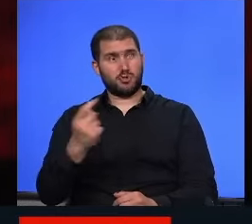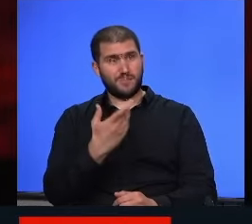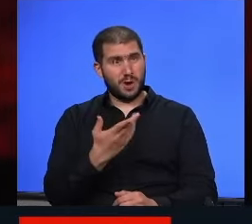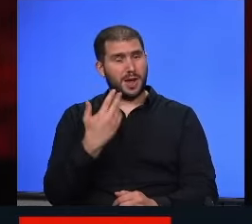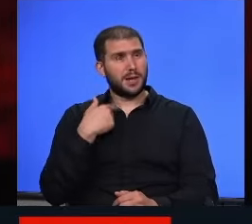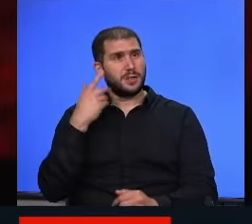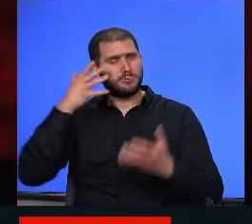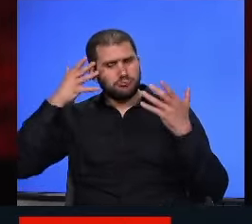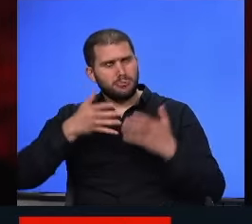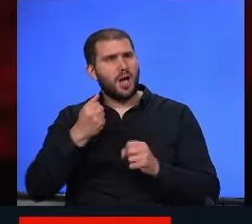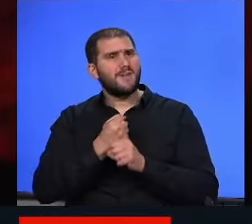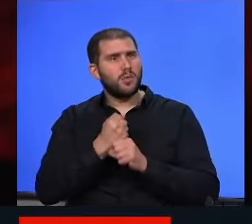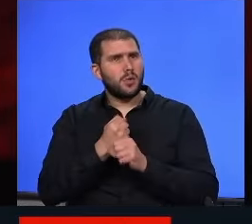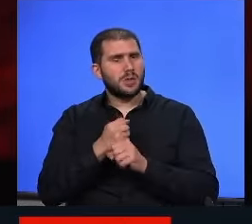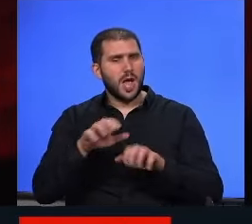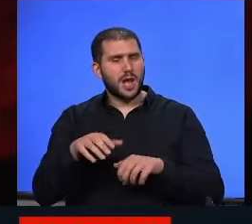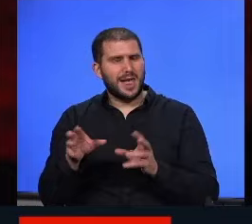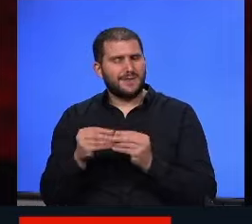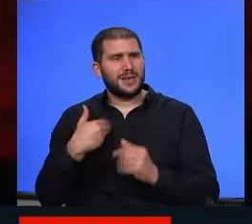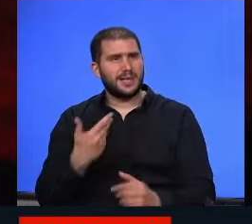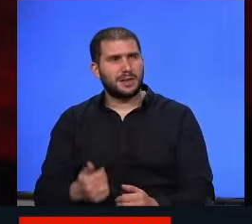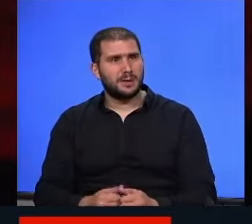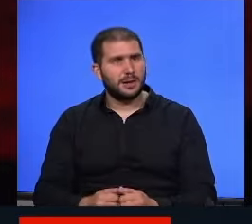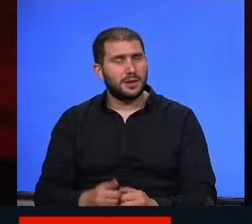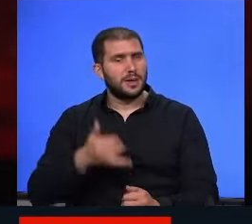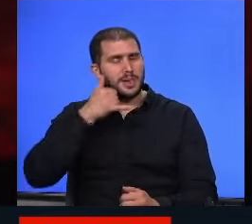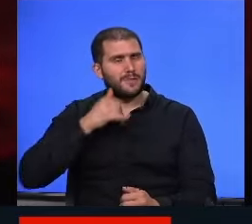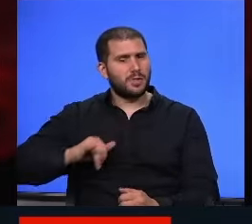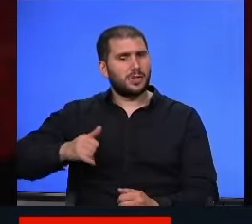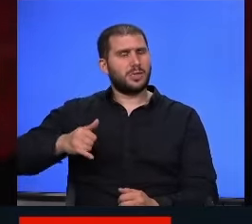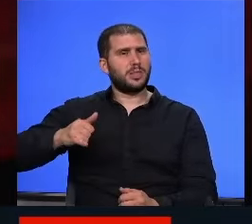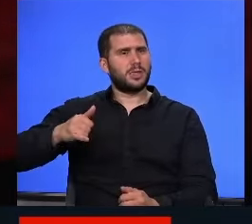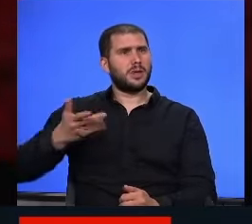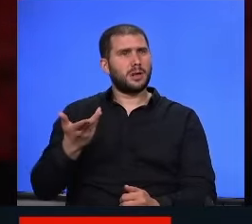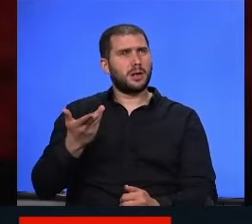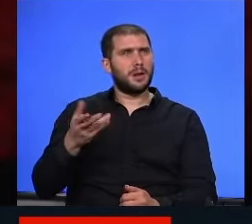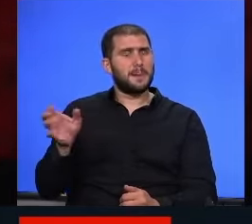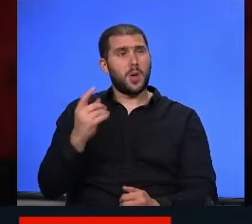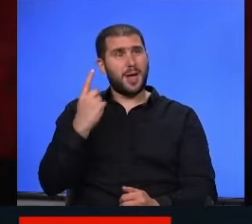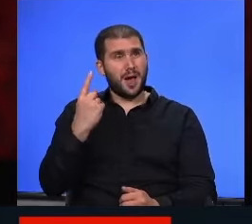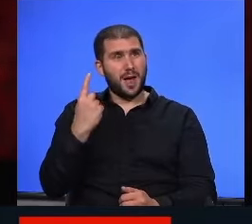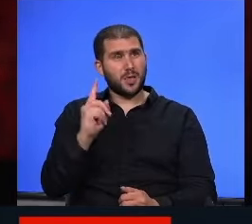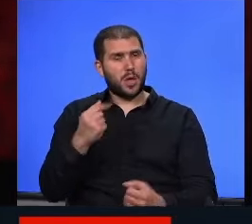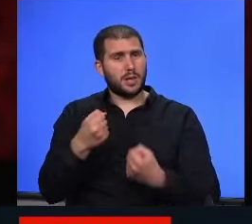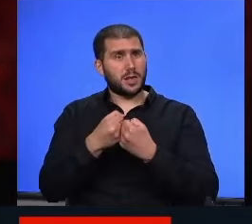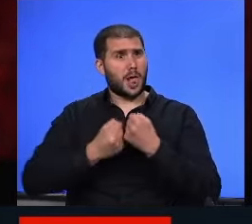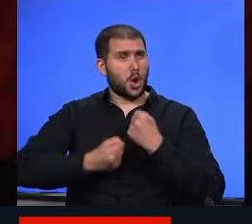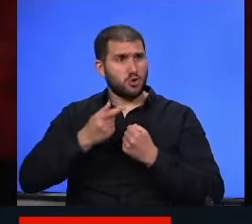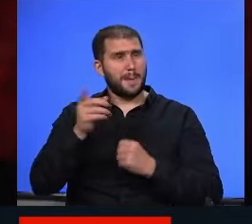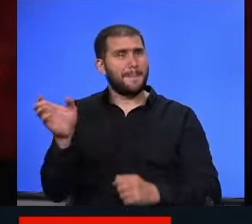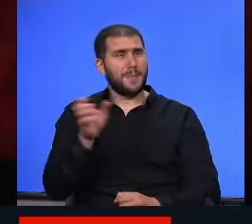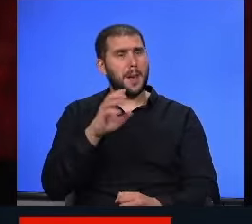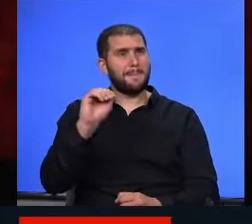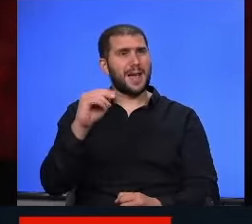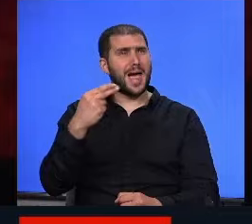working away, my dog's at my side, when my phone rings. מינוי אחד לפחות לא יתקל בקשיים, הוא המינוי של